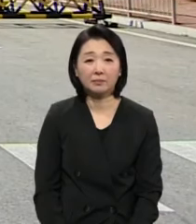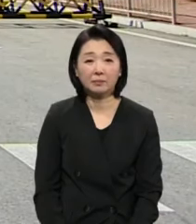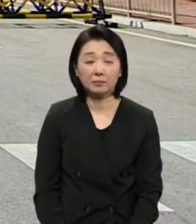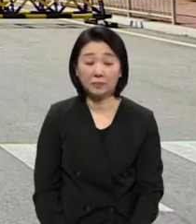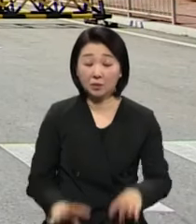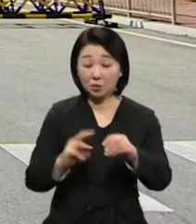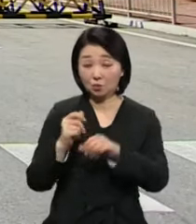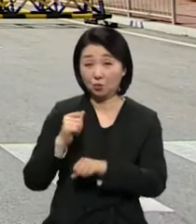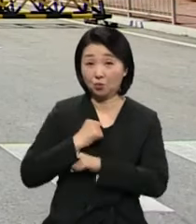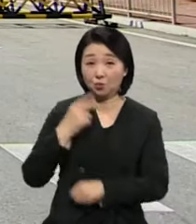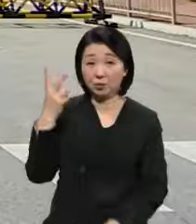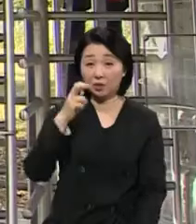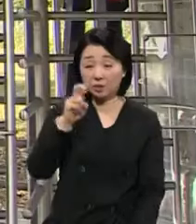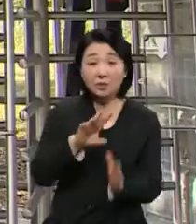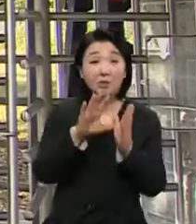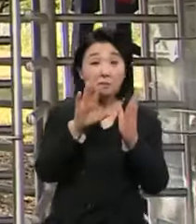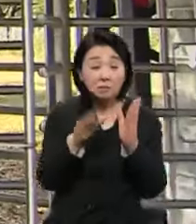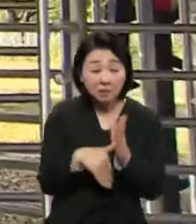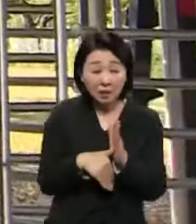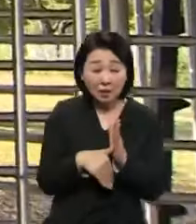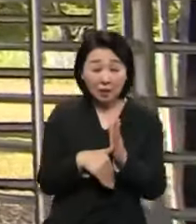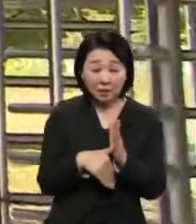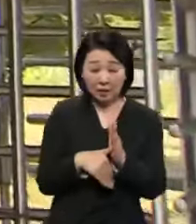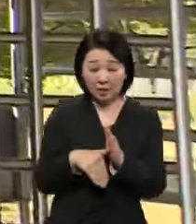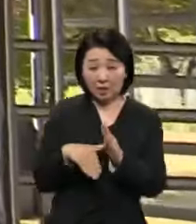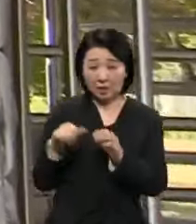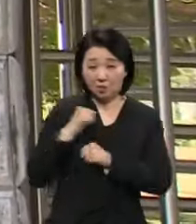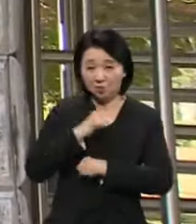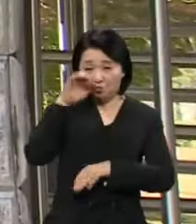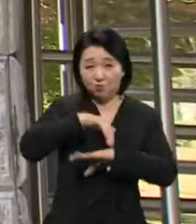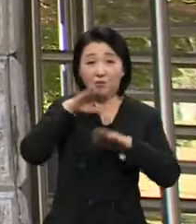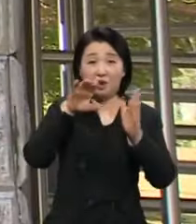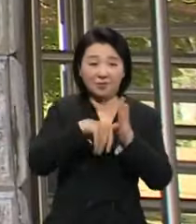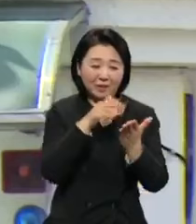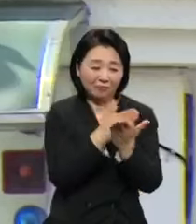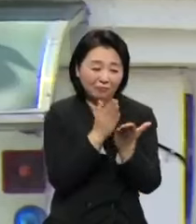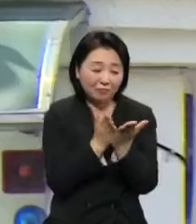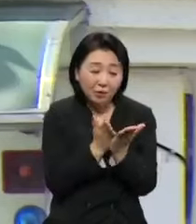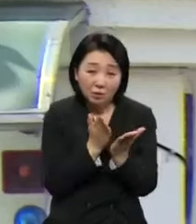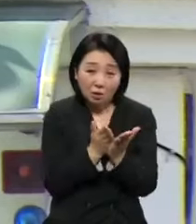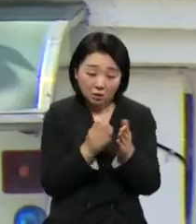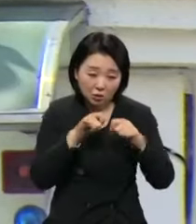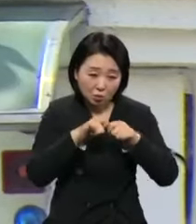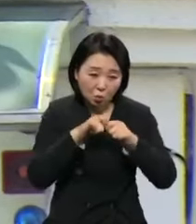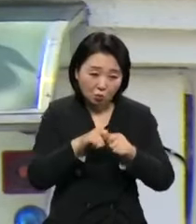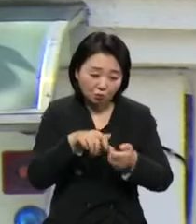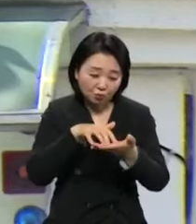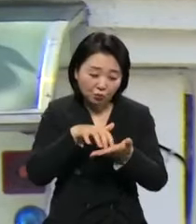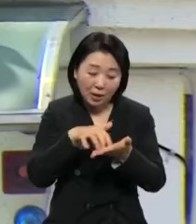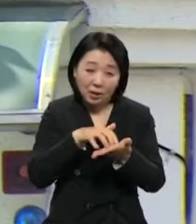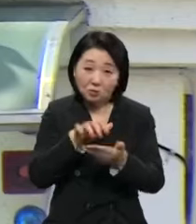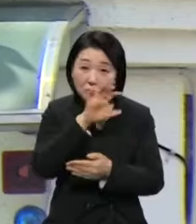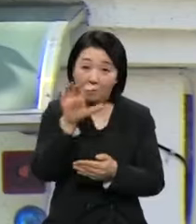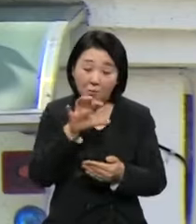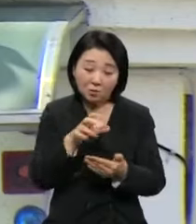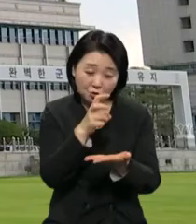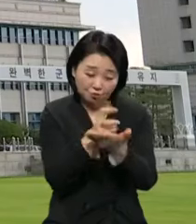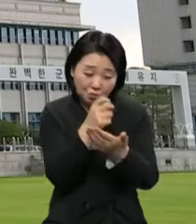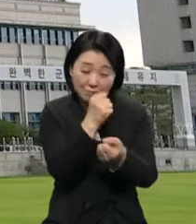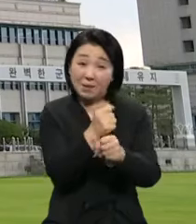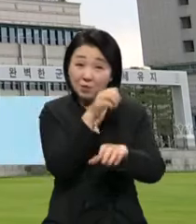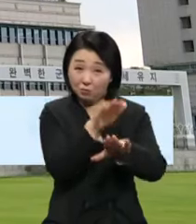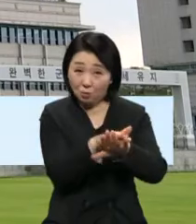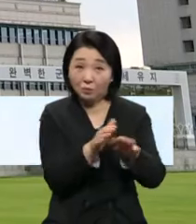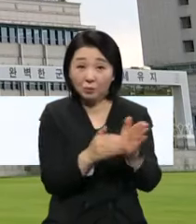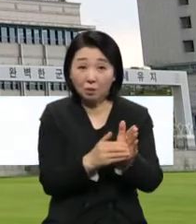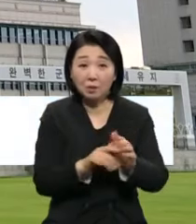육군은 지난 2020년 군기 훈련의 구체적인 종류와 횟수, 방법 등을 정한 규정을 만들었습니다.